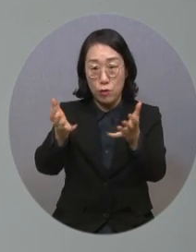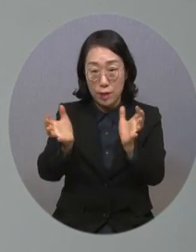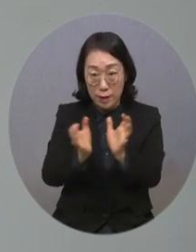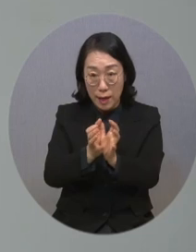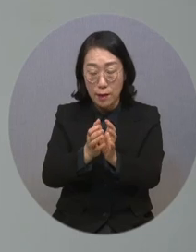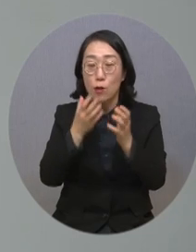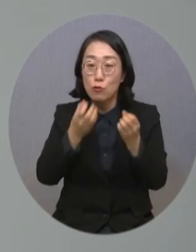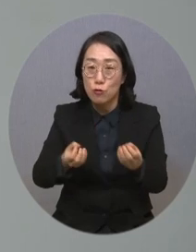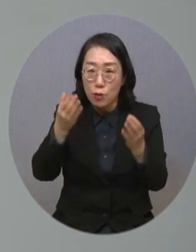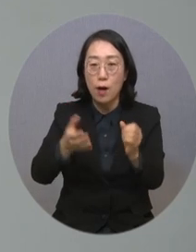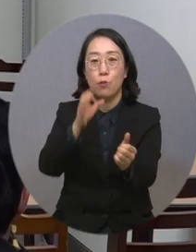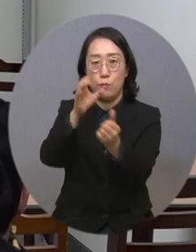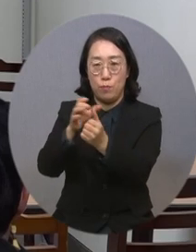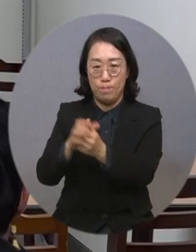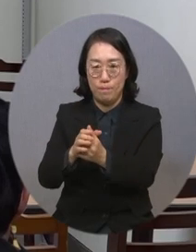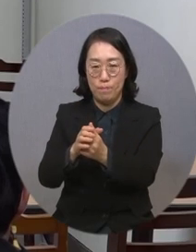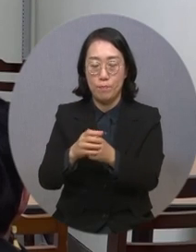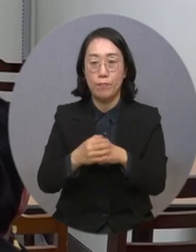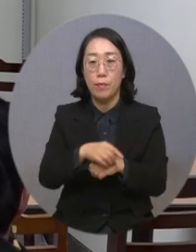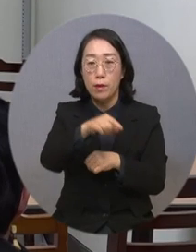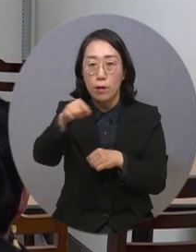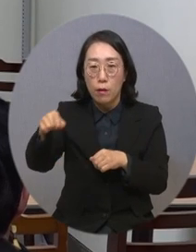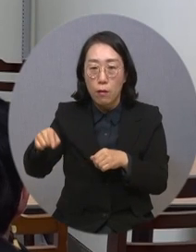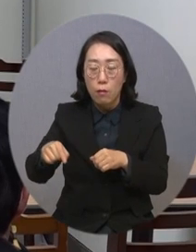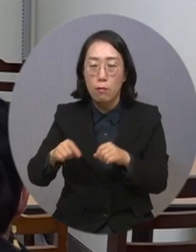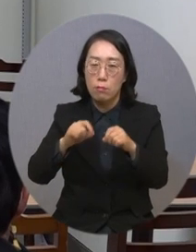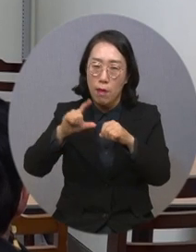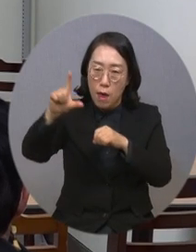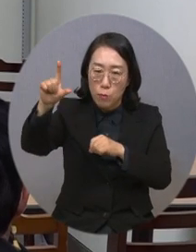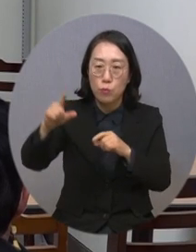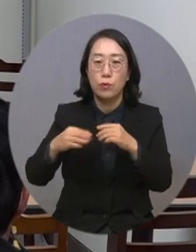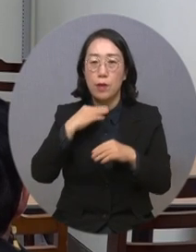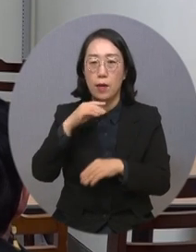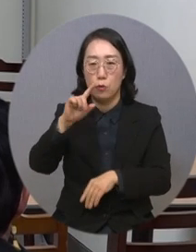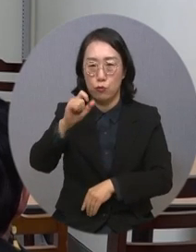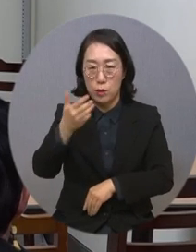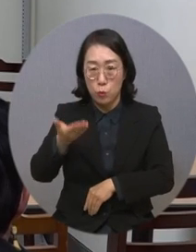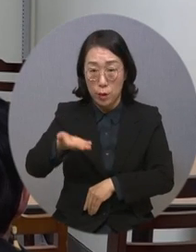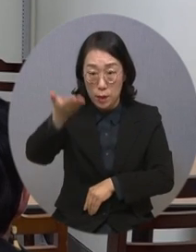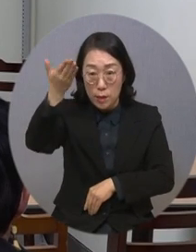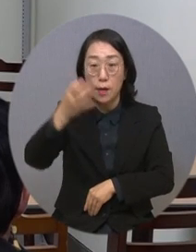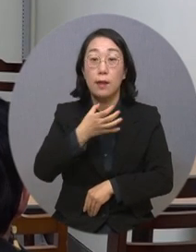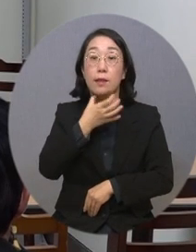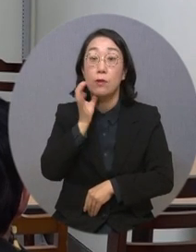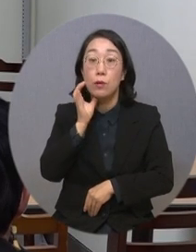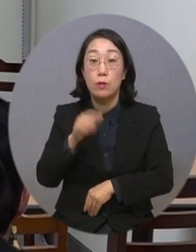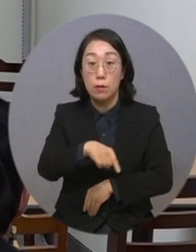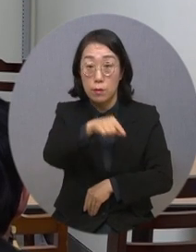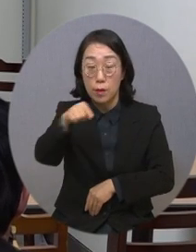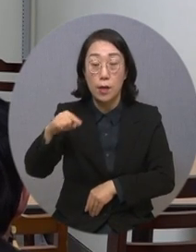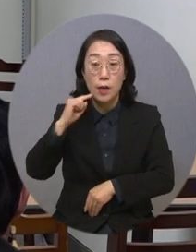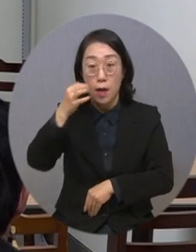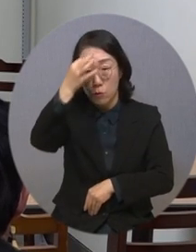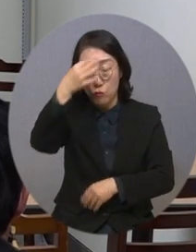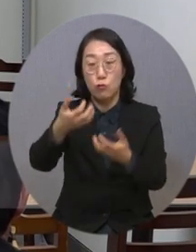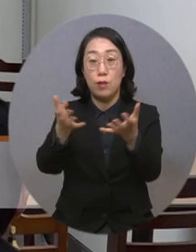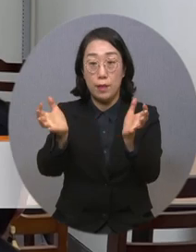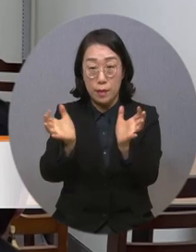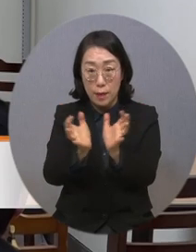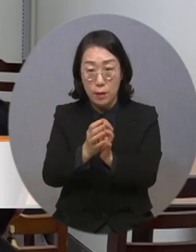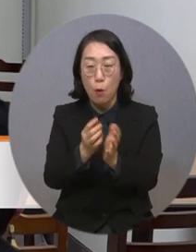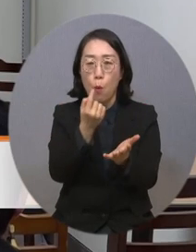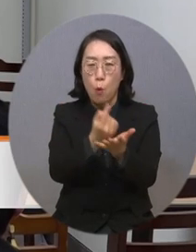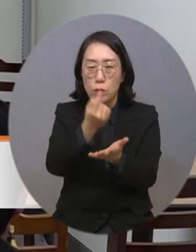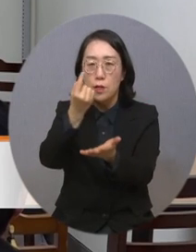임명식을 가졌습니다. 구성인원 대부분이 65세 이상의 실버세대로 이루어진 홍보문화예술단은